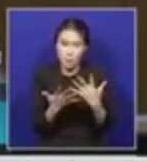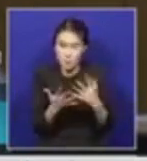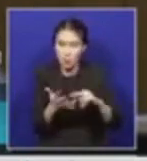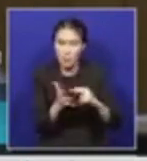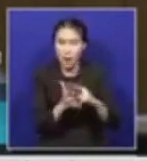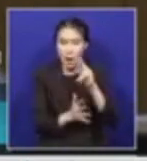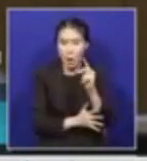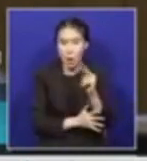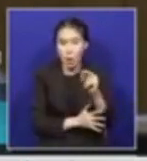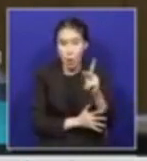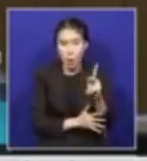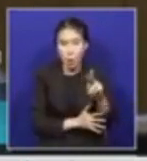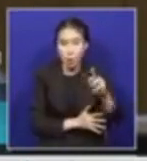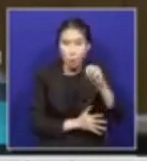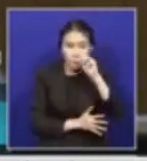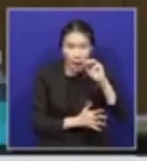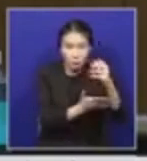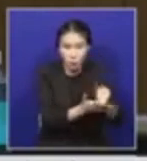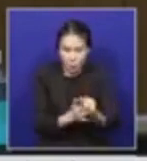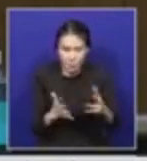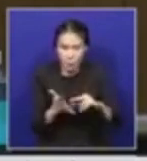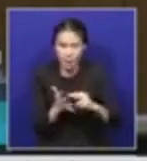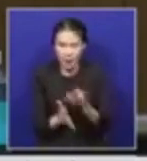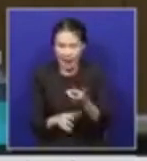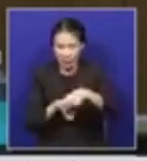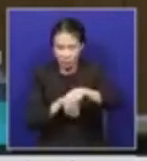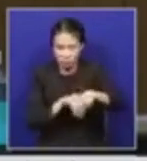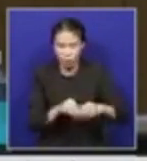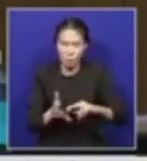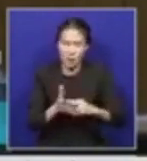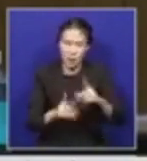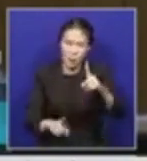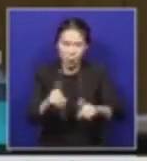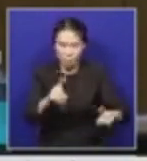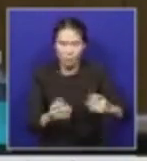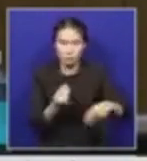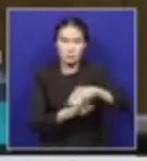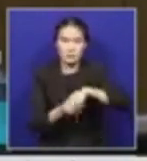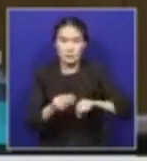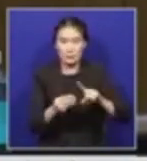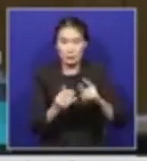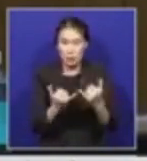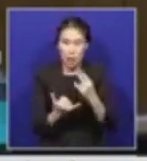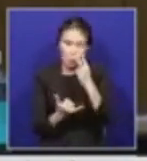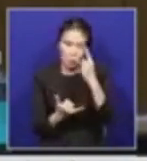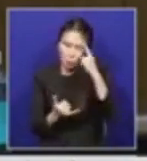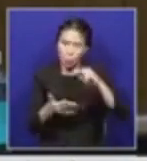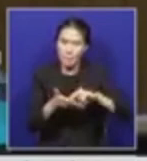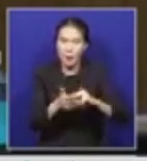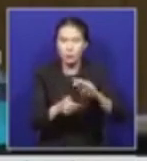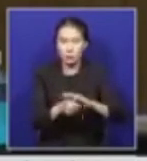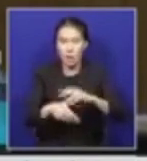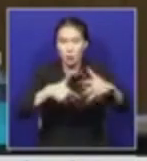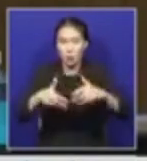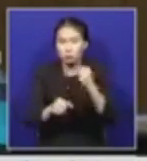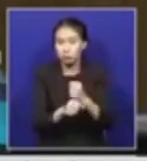ครับข้าวที่หว่านไว้เนี่ยนะครับก็จะตายกันหมดแล้วเศรษฐกิจทุกวันนี้ก็เป็นแบบนี้เนี่ยนะครับก็สงสารชาวนาเป็นอย่างยิ่งประ